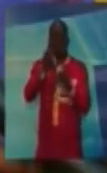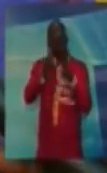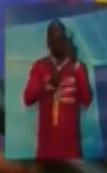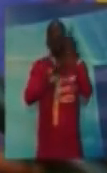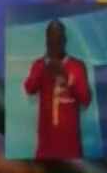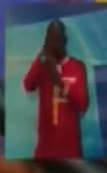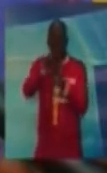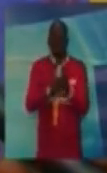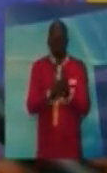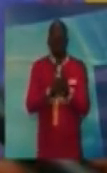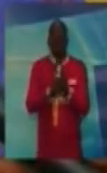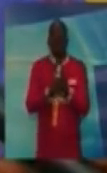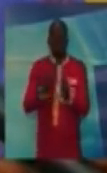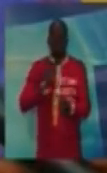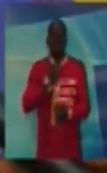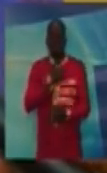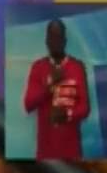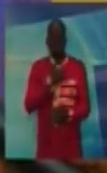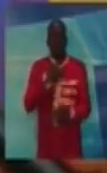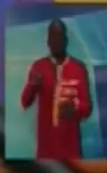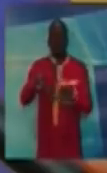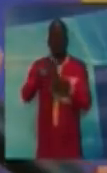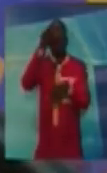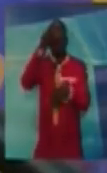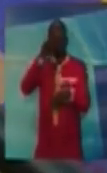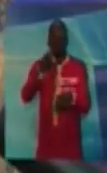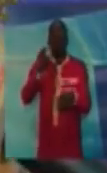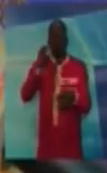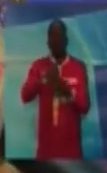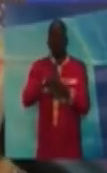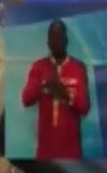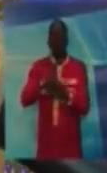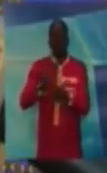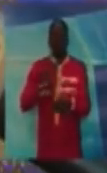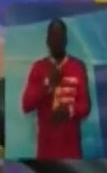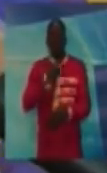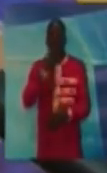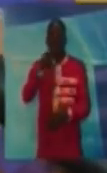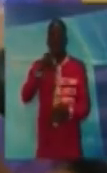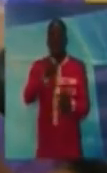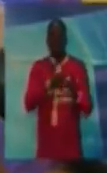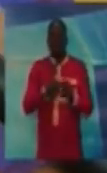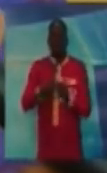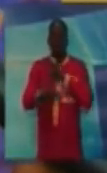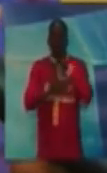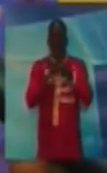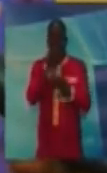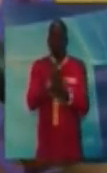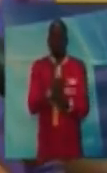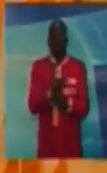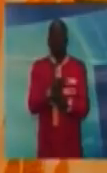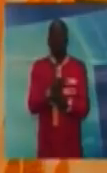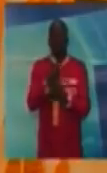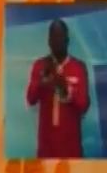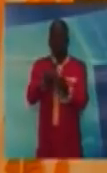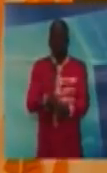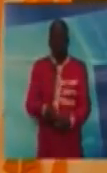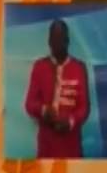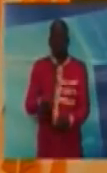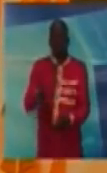population. Nous, en tant que chef de file du système des Nations Unies pour